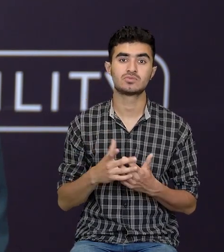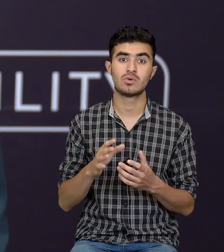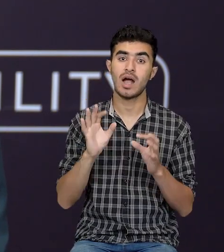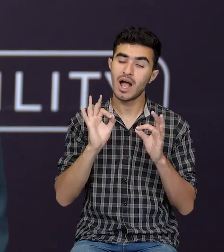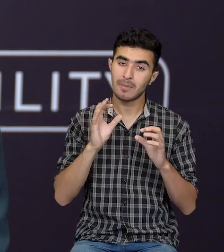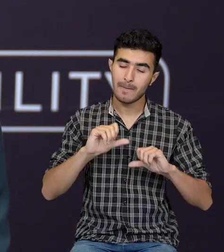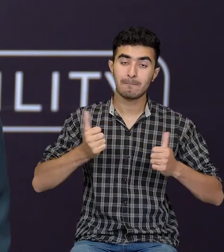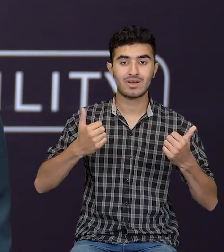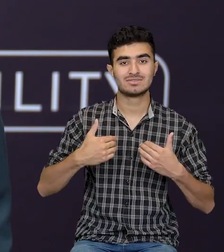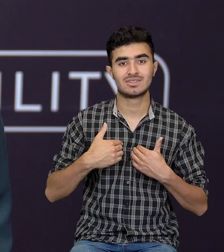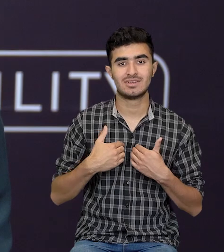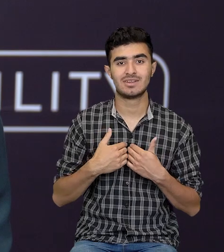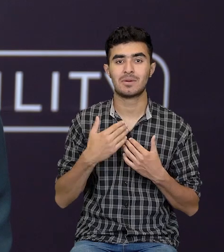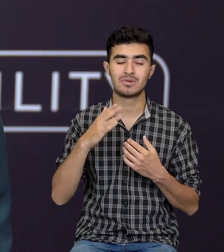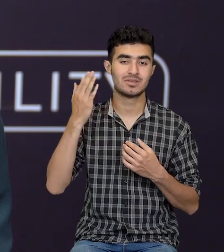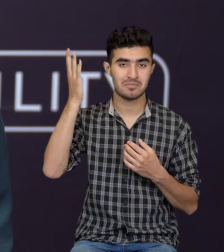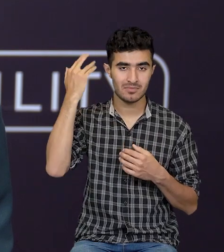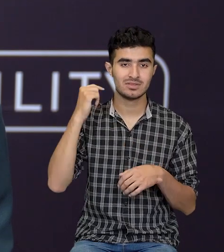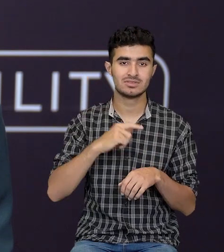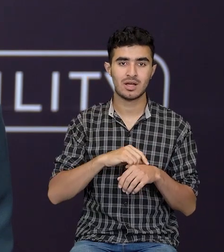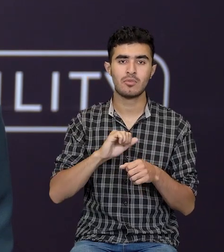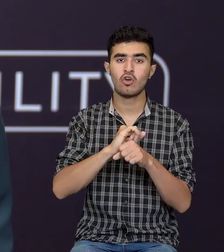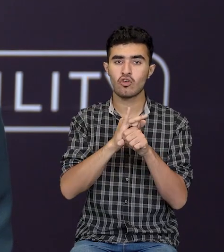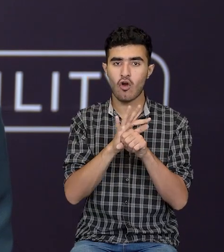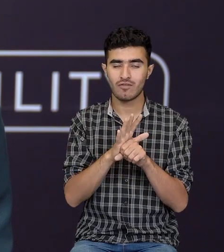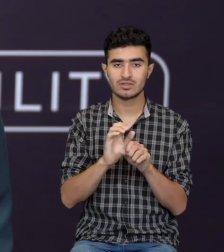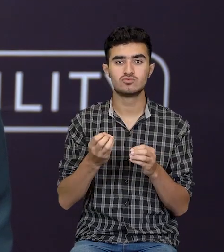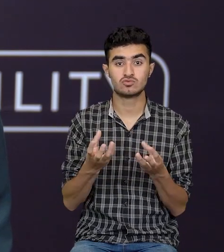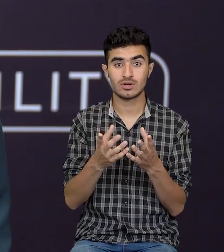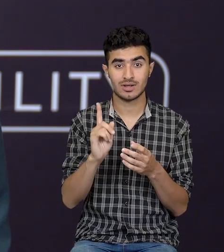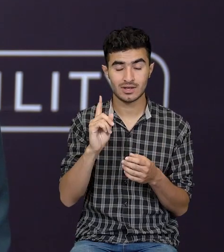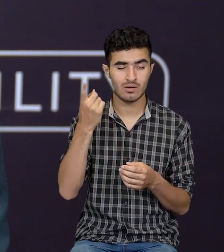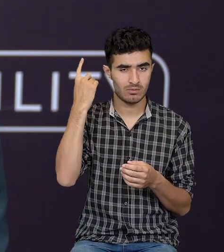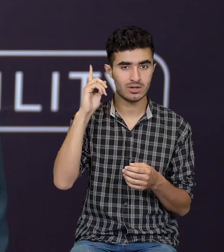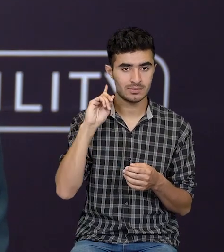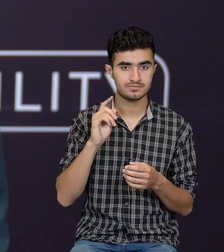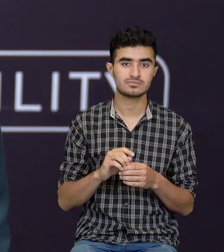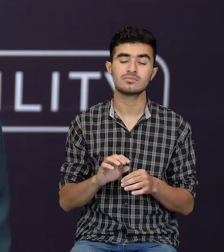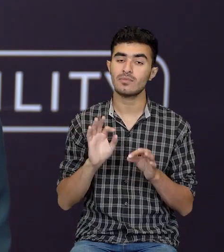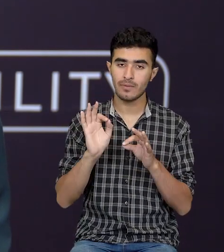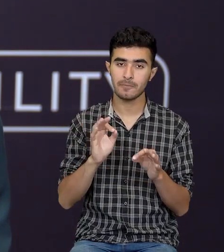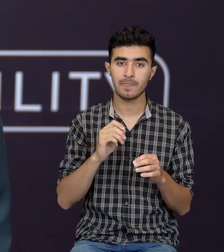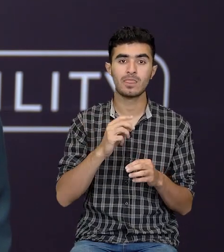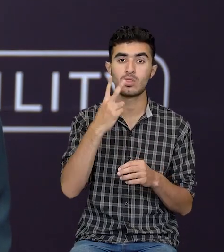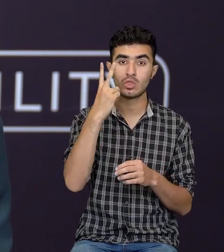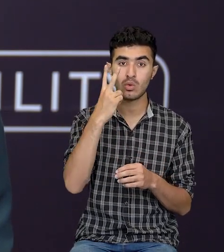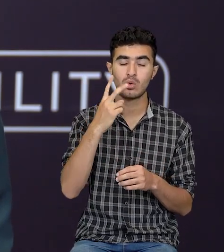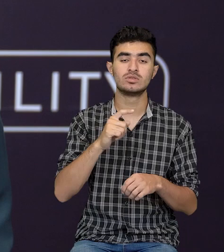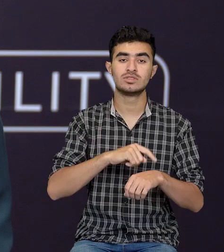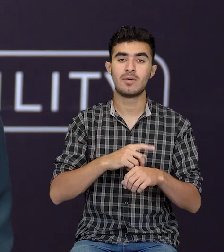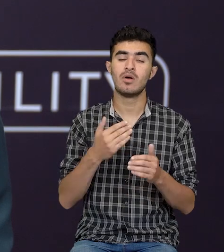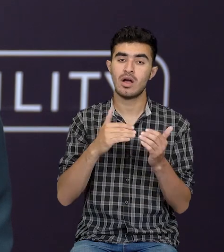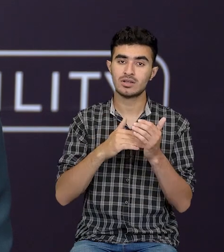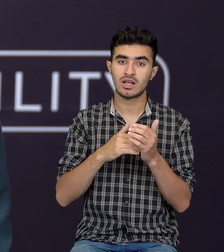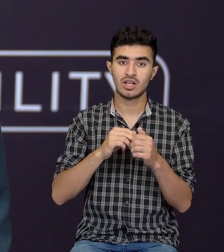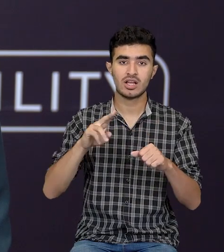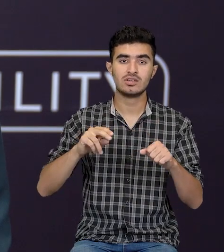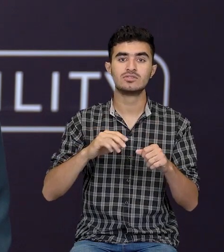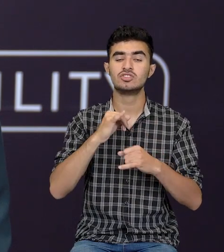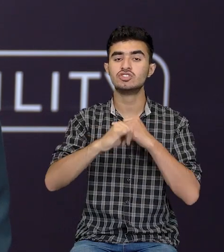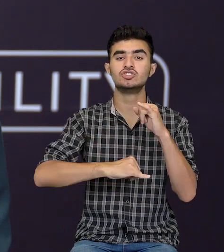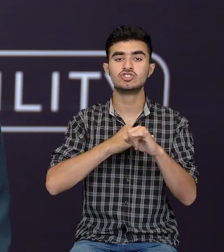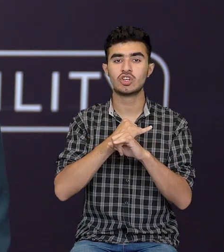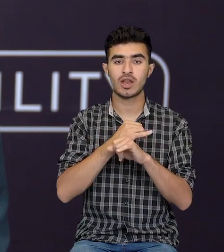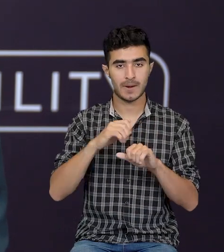था। क्लब में ही रूम था, वहाँ पे प्रैक्टिस कर ली और प्रैक्टिस से वापस अपनी टेबल पे चला गया। तो वो जो 2 साल थे मेरी ज़िंदगी के,